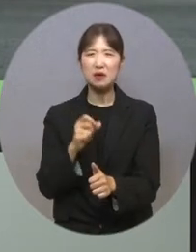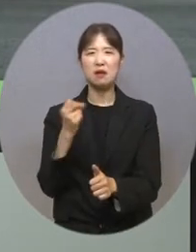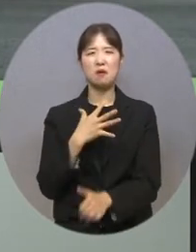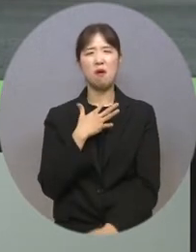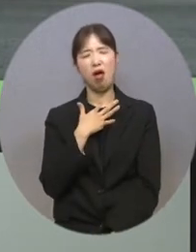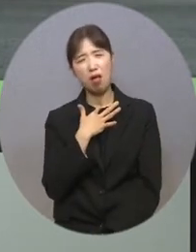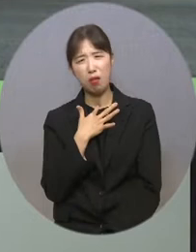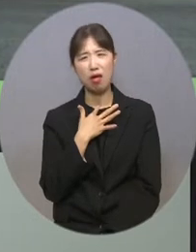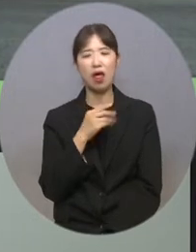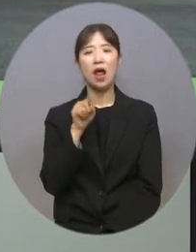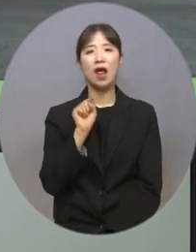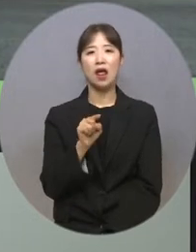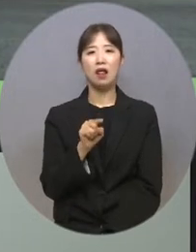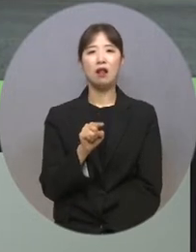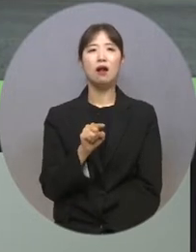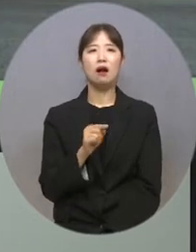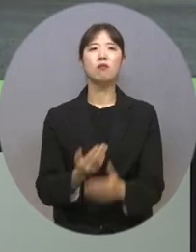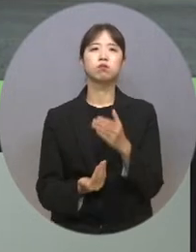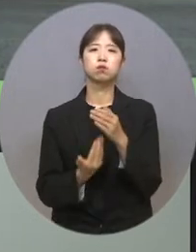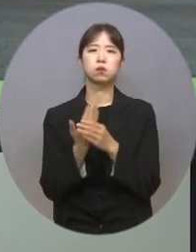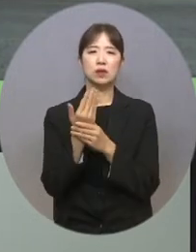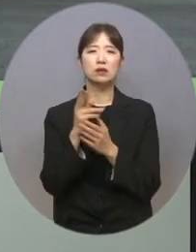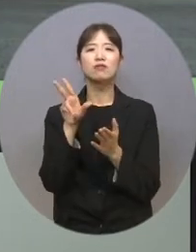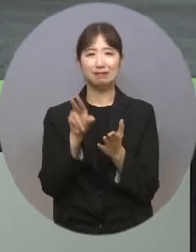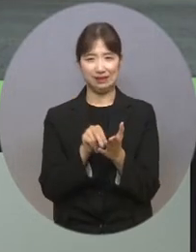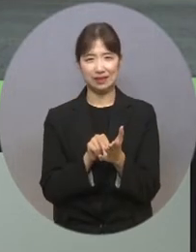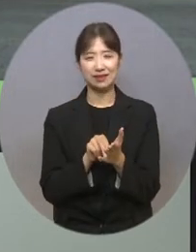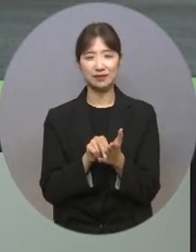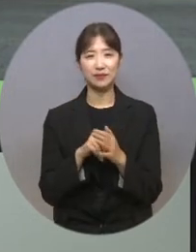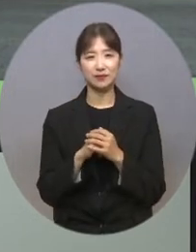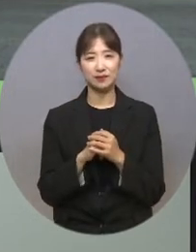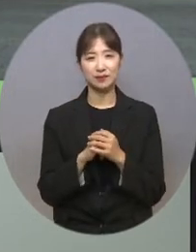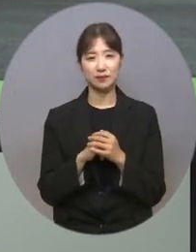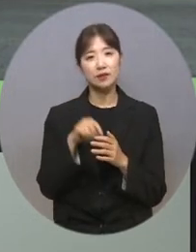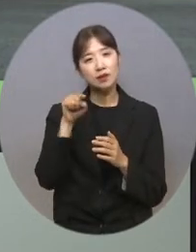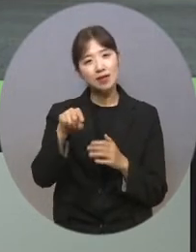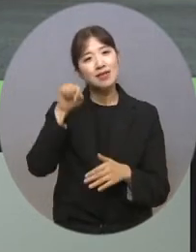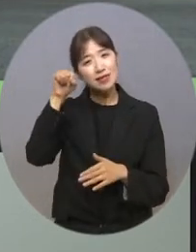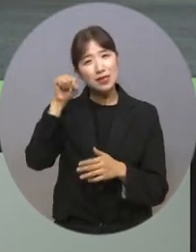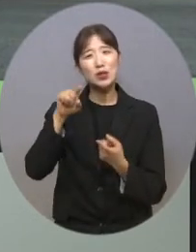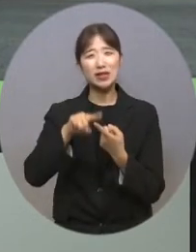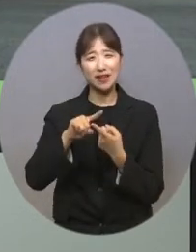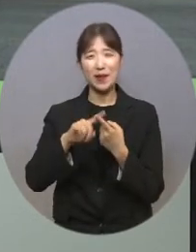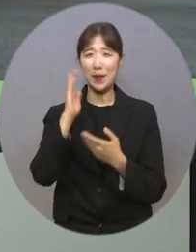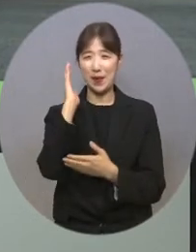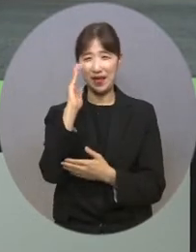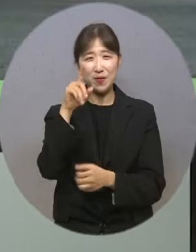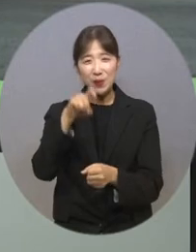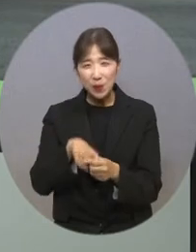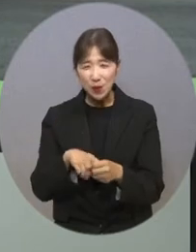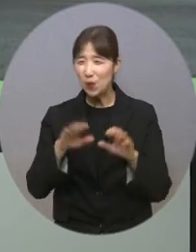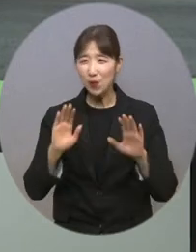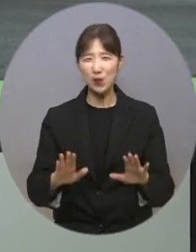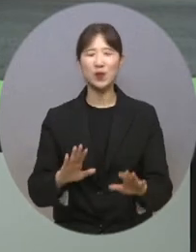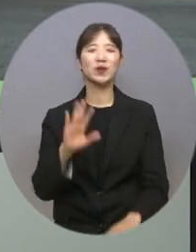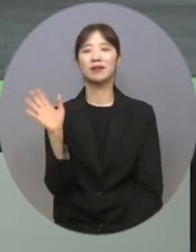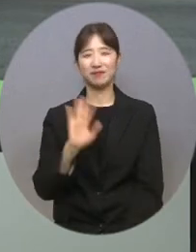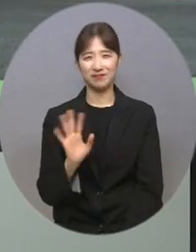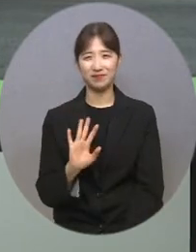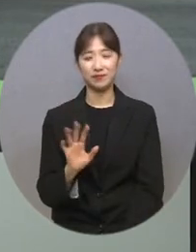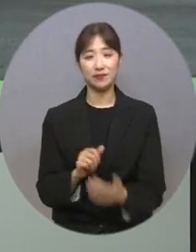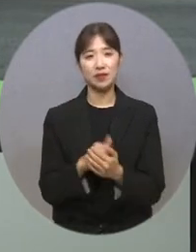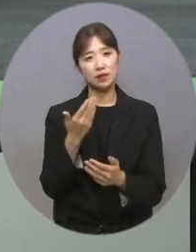촉매제 역할을 하는 무책임한 발언 도 있었죠 사실 오늘 그 시위에 대한 얘기를 하려고 하는건 아닙니다